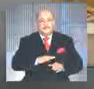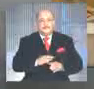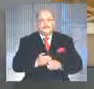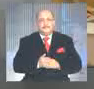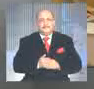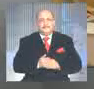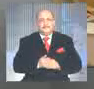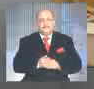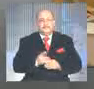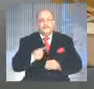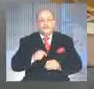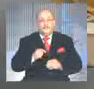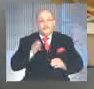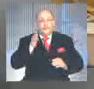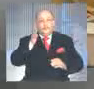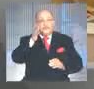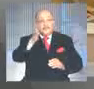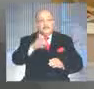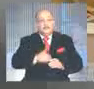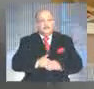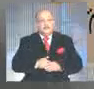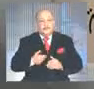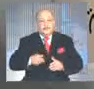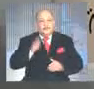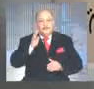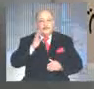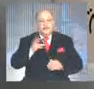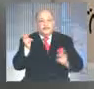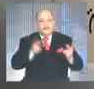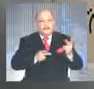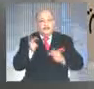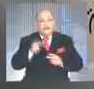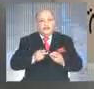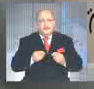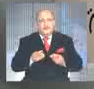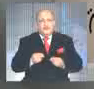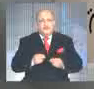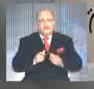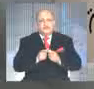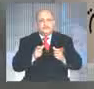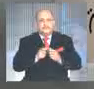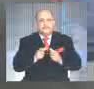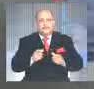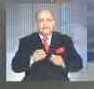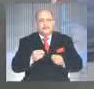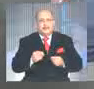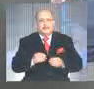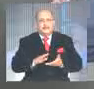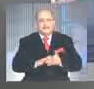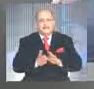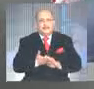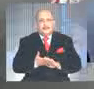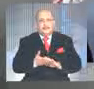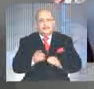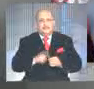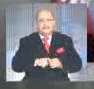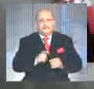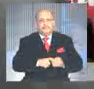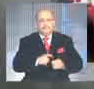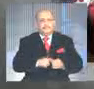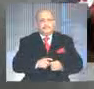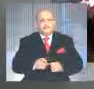الندوة حضرها عدد من ممثلي المؤسسات التي لها علاقة بمجال بعث المشاريع، وتم خلالها التعريف